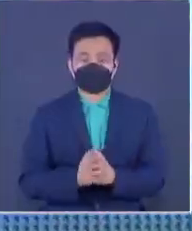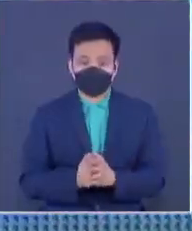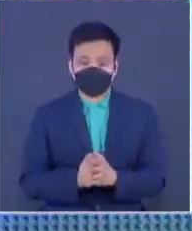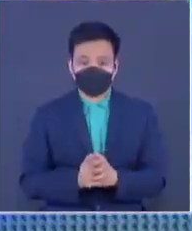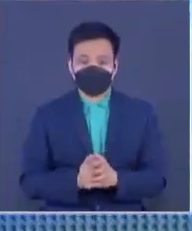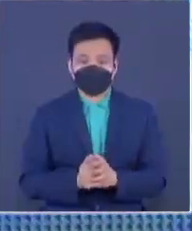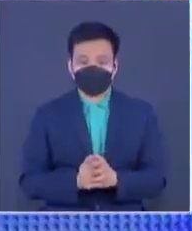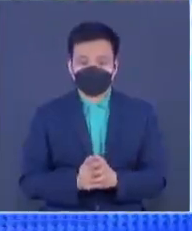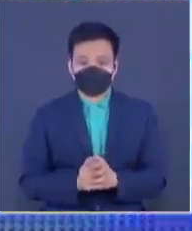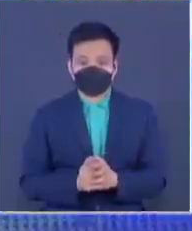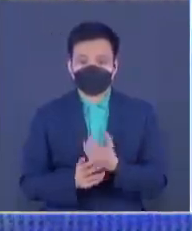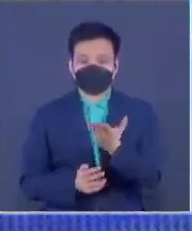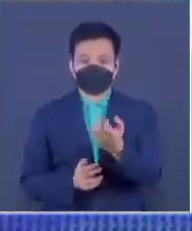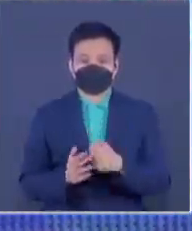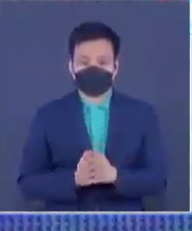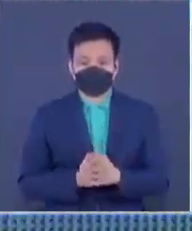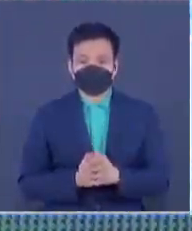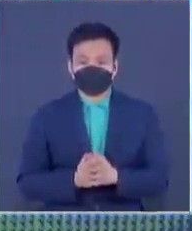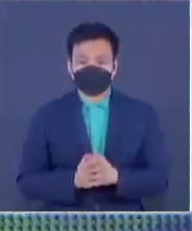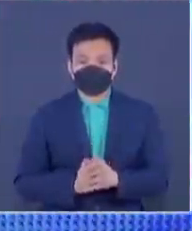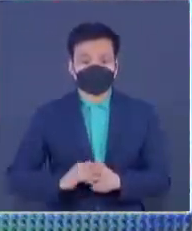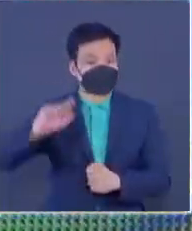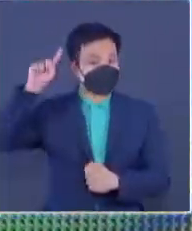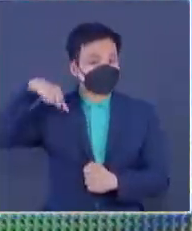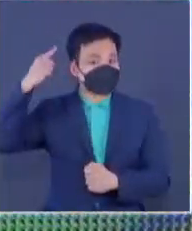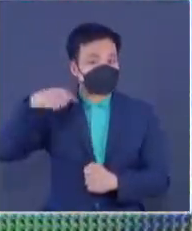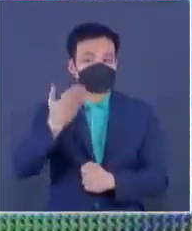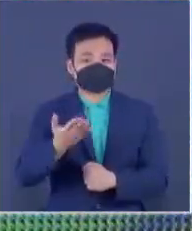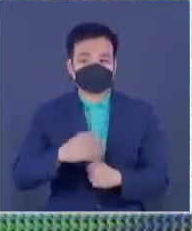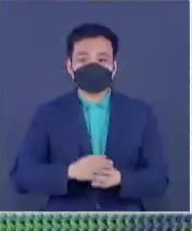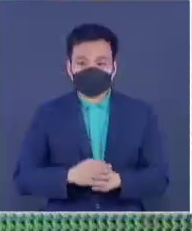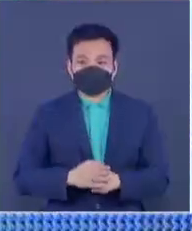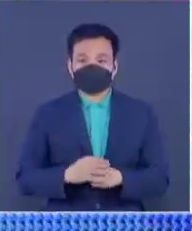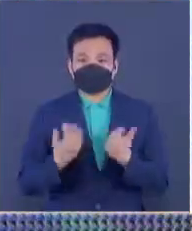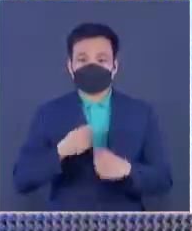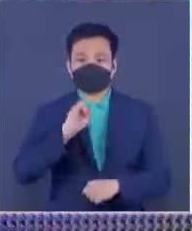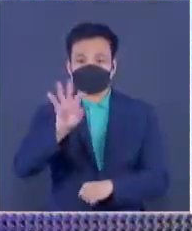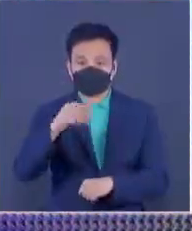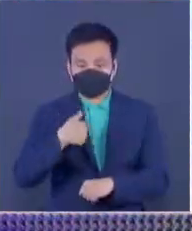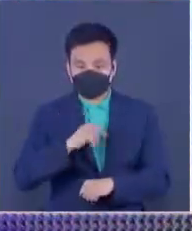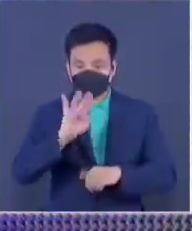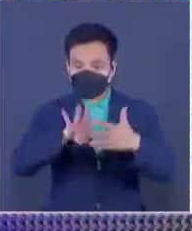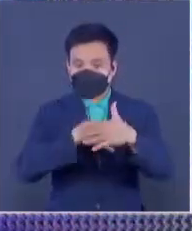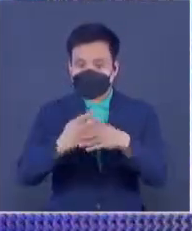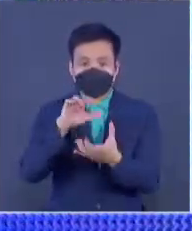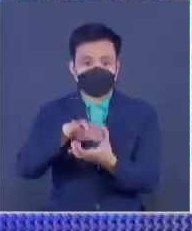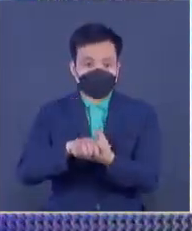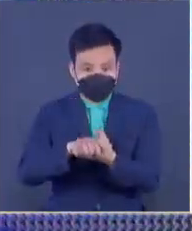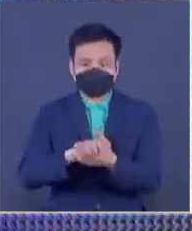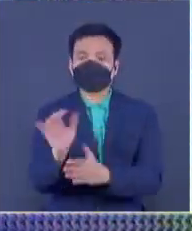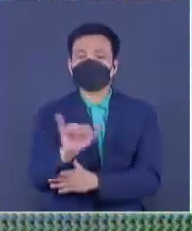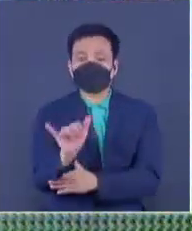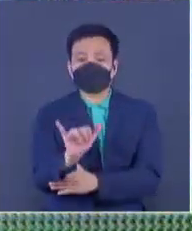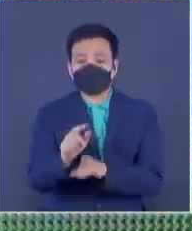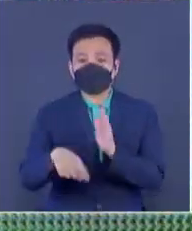ดูข่าวของนางเอกสาวน้ำตาลพิจักขณานะคะที่เธอก็ออกมาชี้แจงว่ายังไม่ได้มีแพลนที่จะแต่งงานกับแฟนหนุ่มเร็วๆนี้นะคะพร้อมกับ